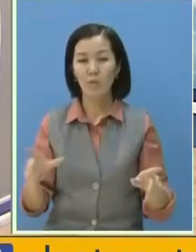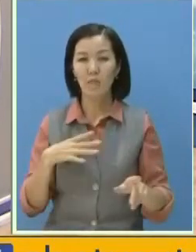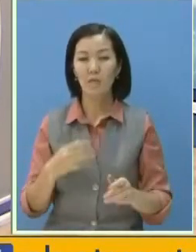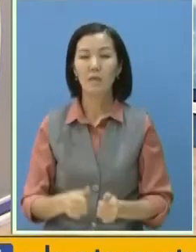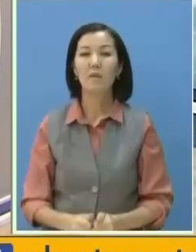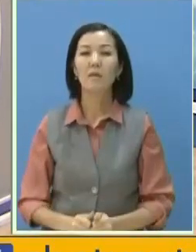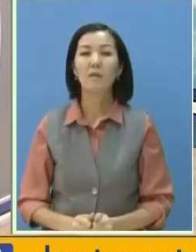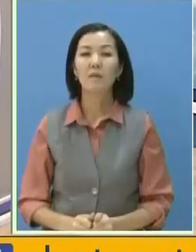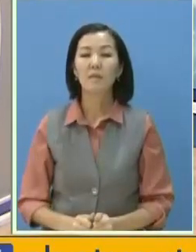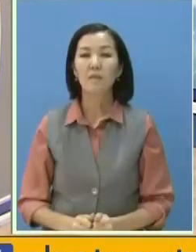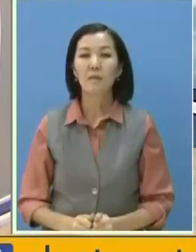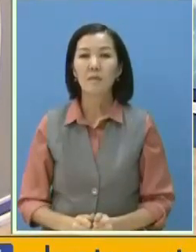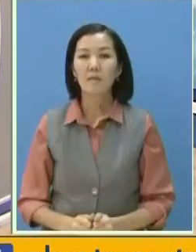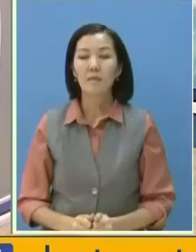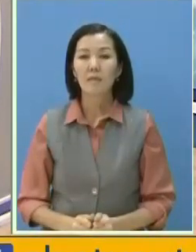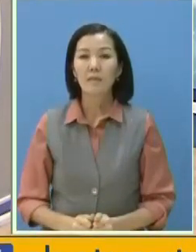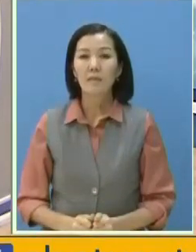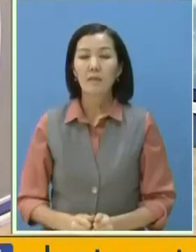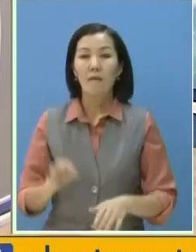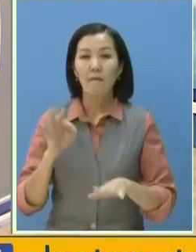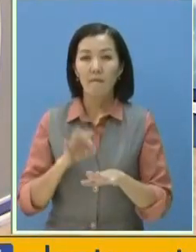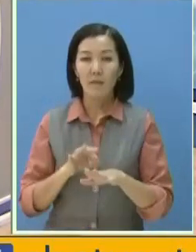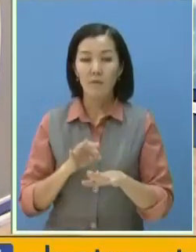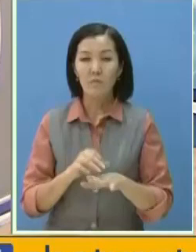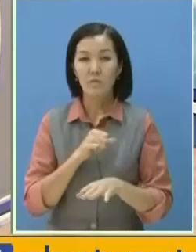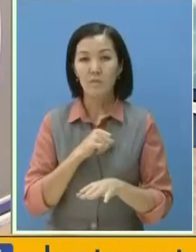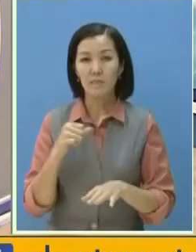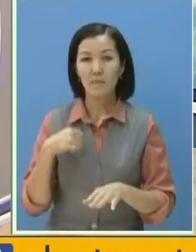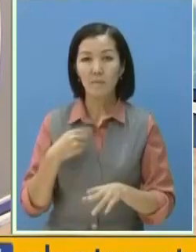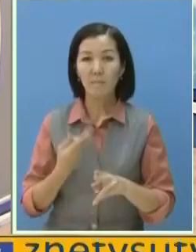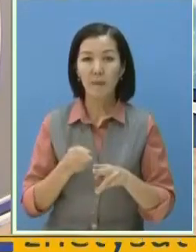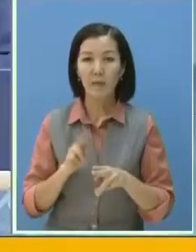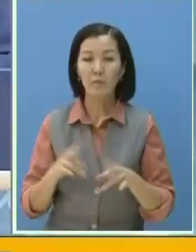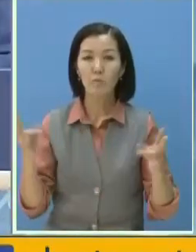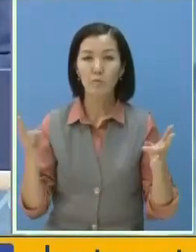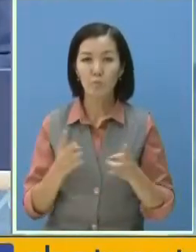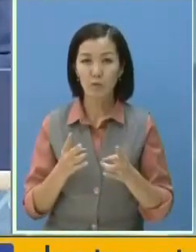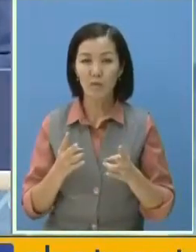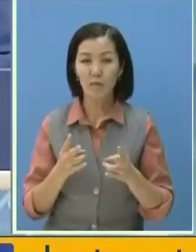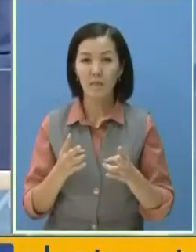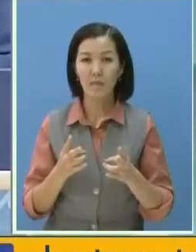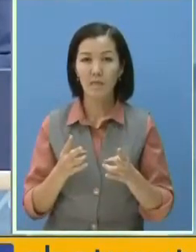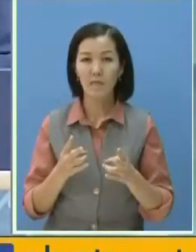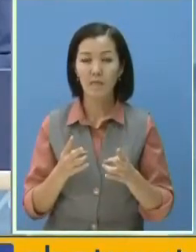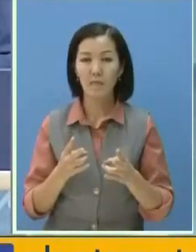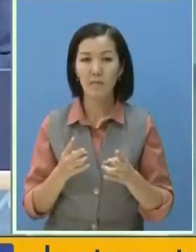вирусные частицы, вирусы сами. Вот. Именно поэтому нужна, так сказать, мы